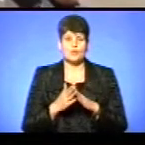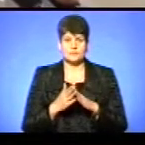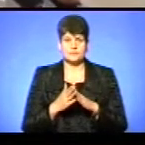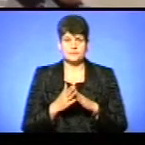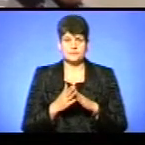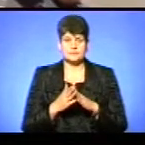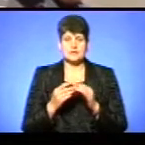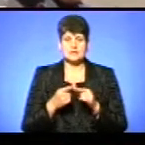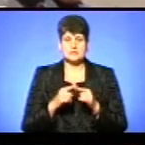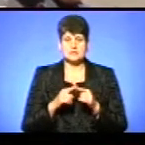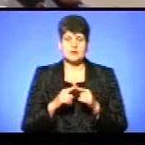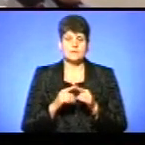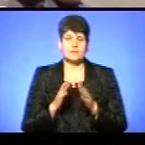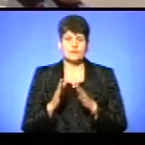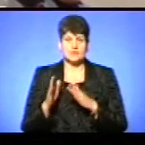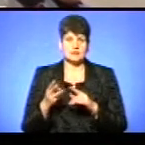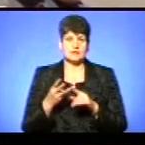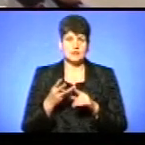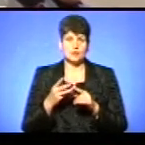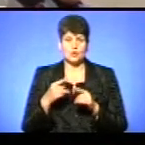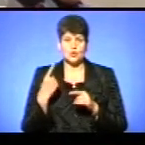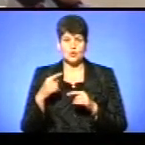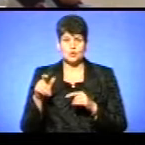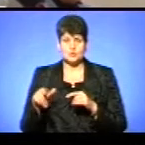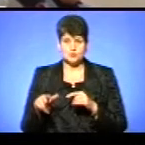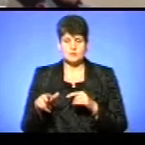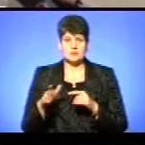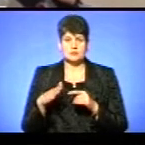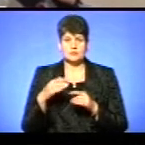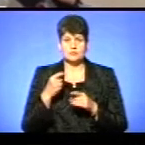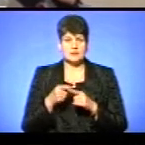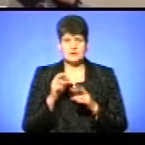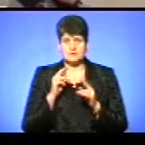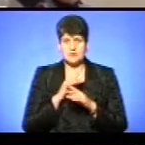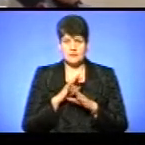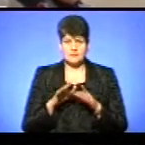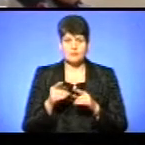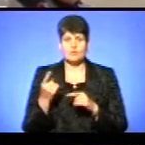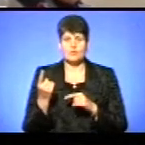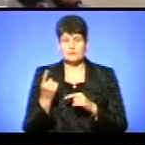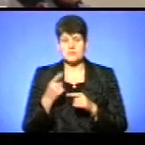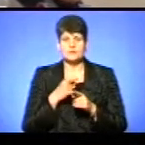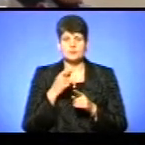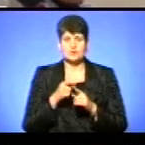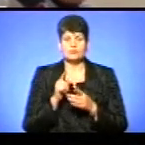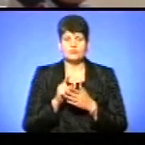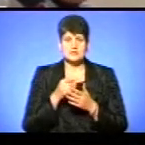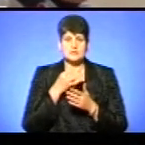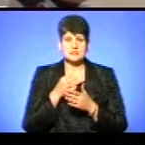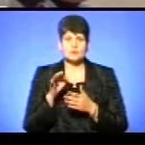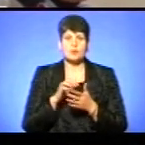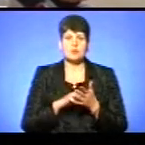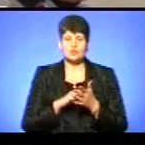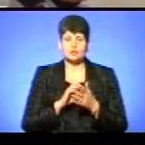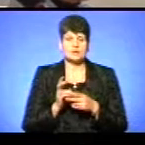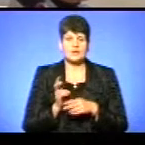Процесуальна поведінка як відповідача, так і третьої особи на стороні відповідача є неприпустимими. По-перше, відповідач мав заявити про причини неявки